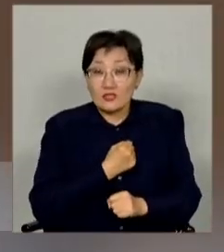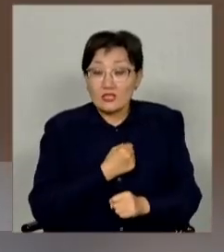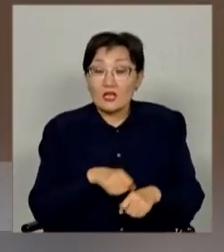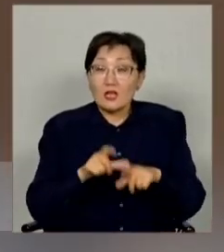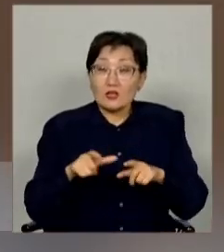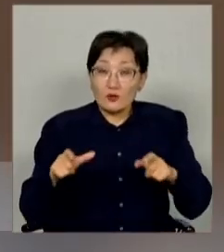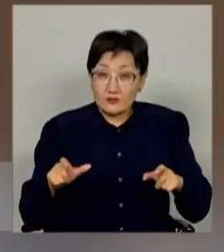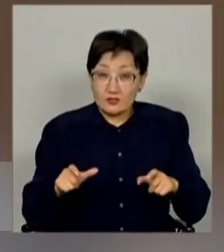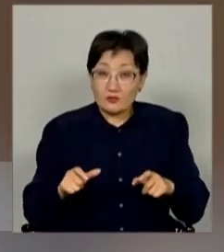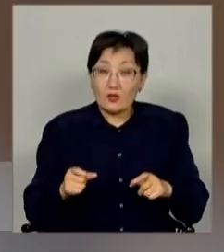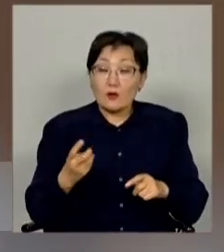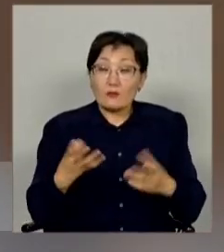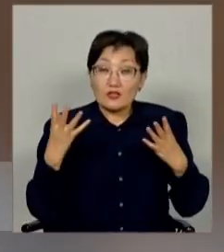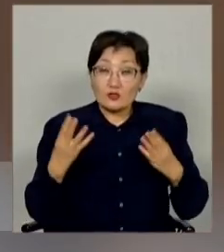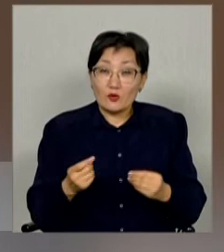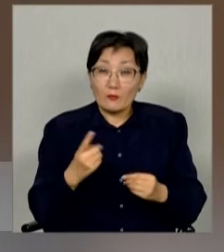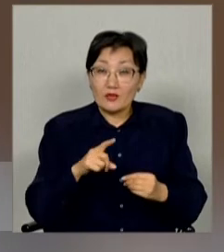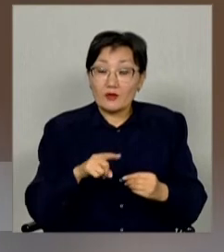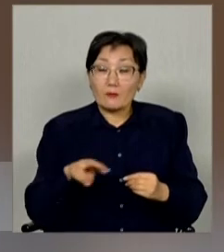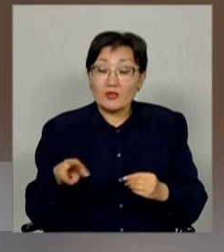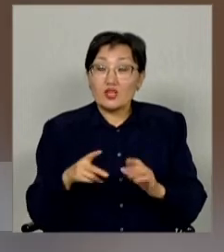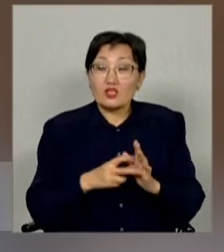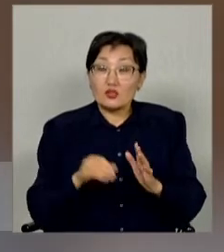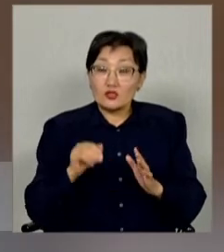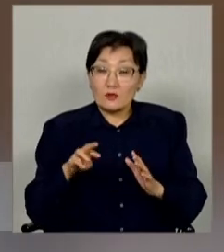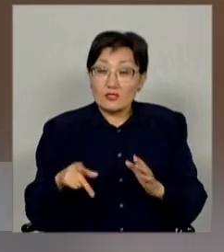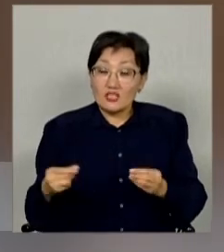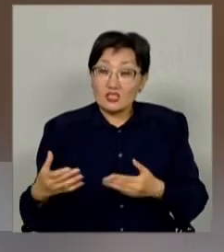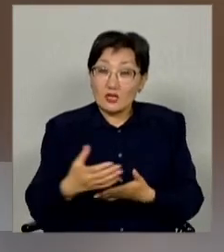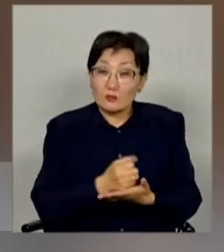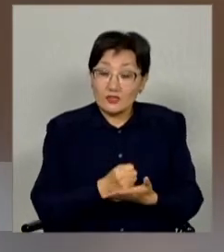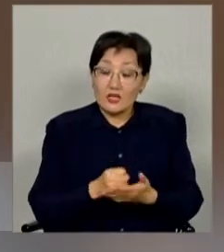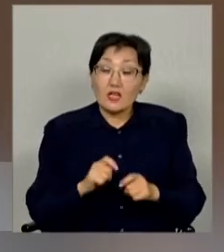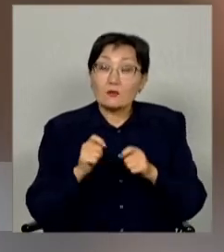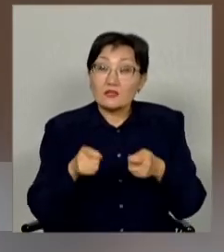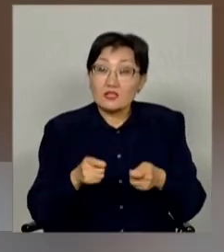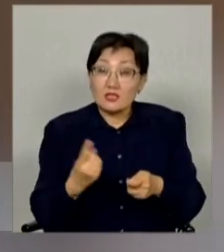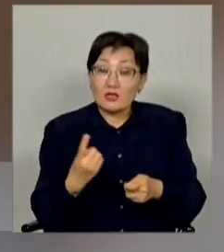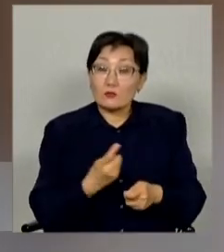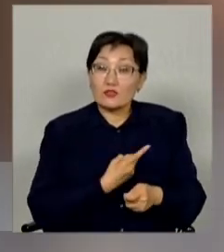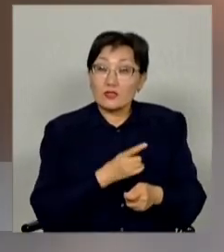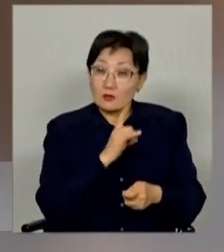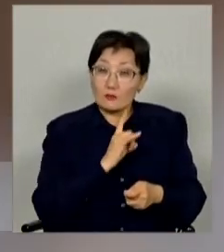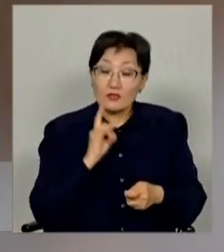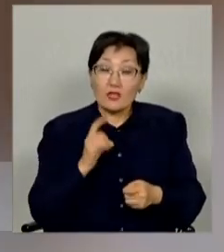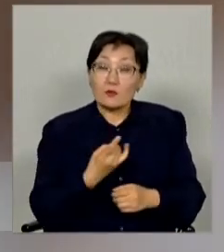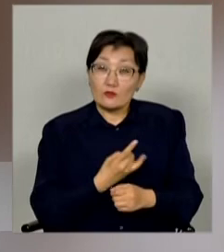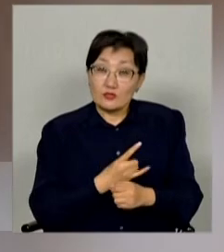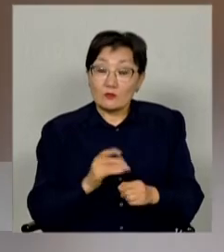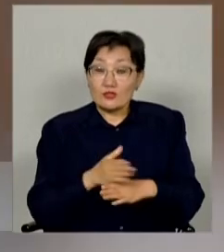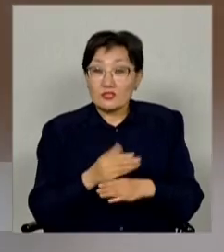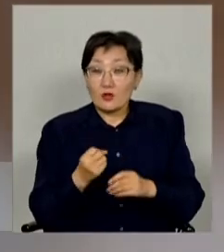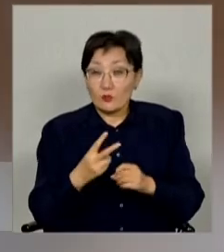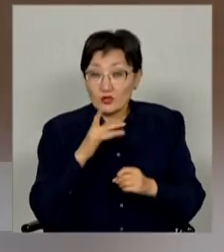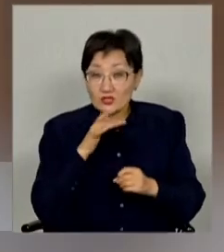жомарт жандар бірер күн ішінде 1 миллион 700 мың теңге ақша жинап табыстаған. Жалғыз басты ананың қолындағы сәбиінен бөлек